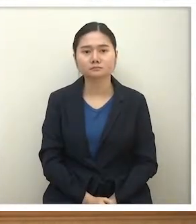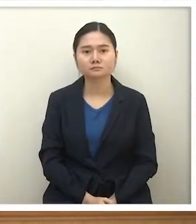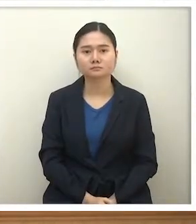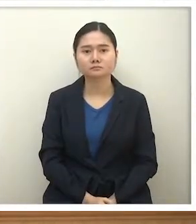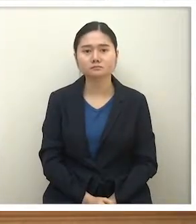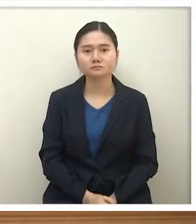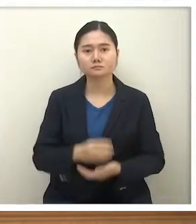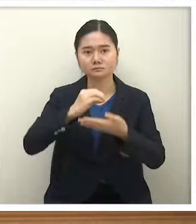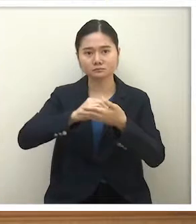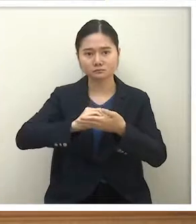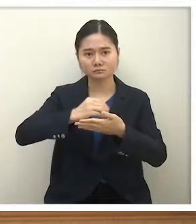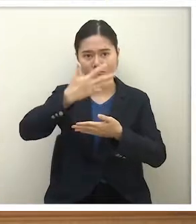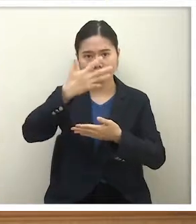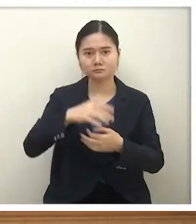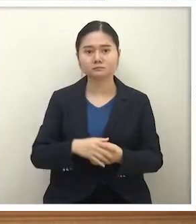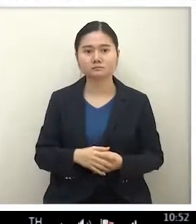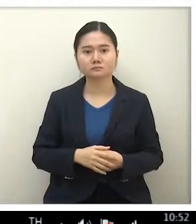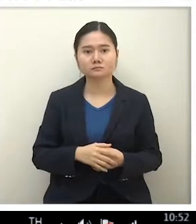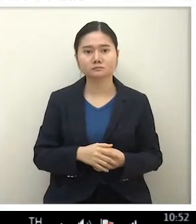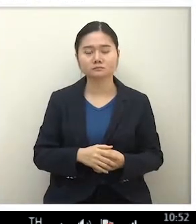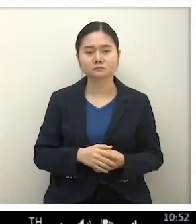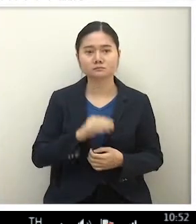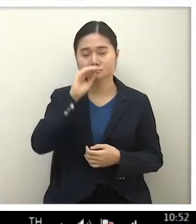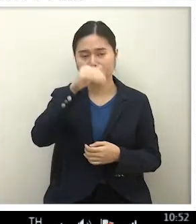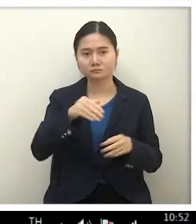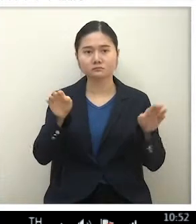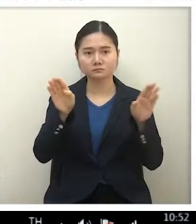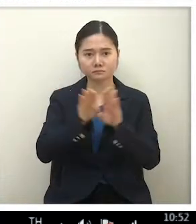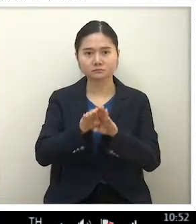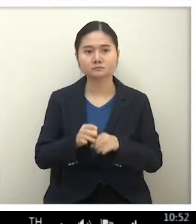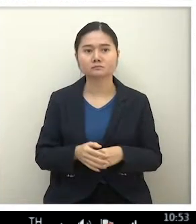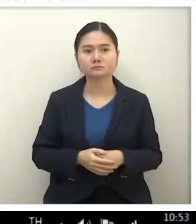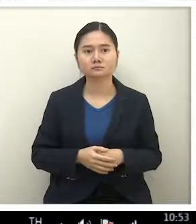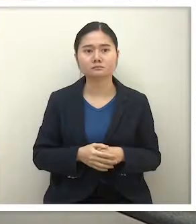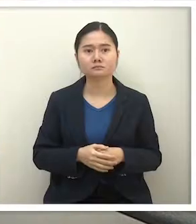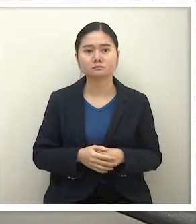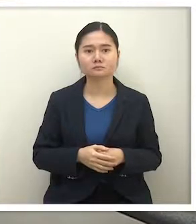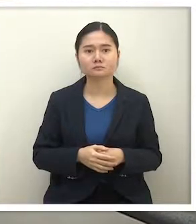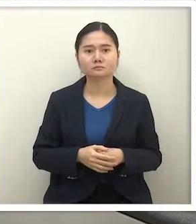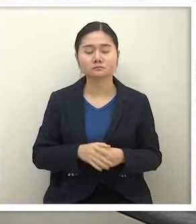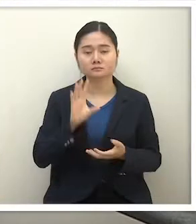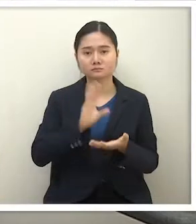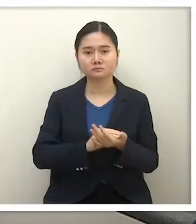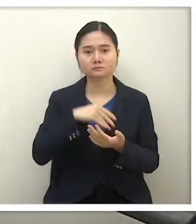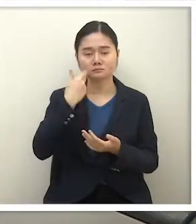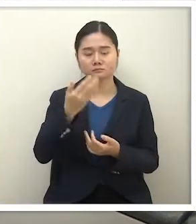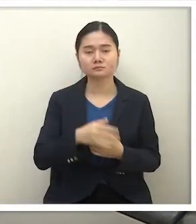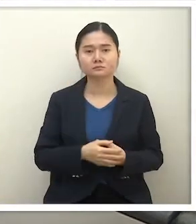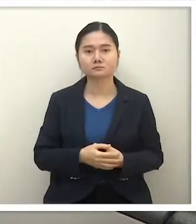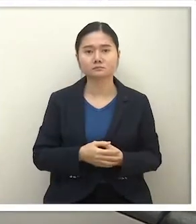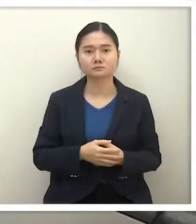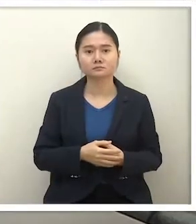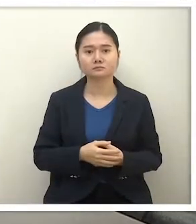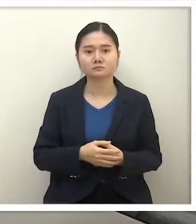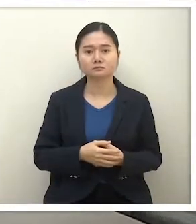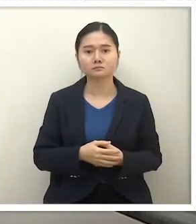เราเปิดโปรแกรมขึ้นมาปิดช้างลงไปก่อนนะครับเซฟช้างไว้ก่อนเซฟ